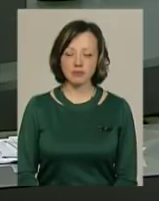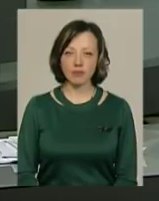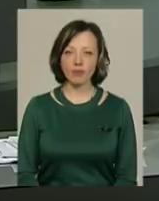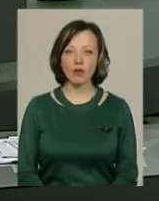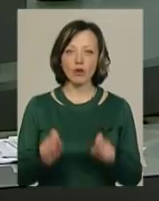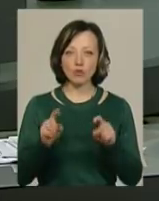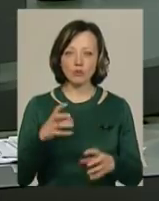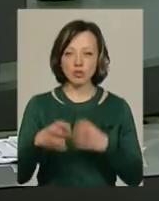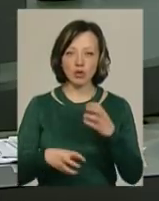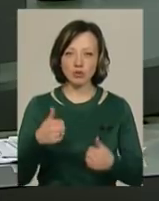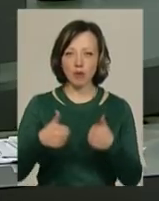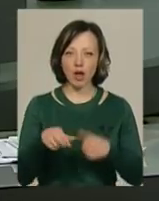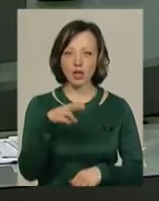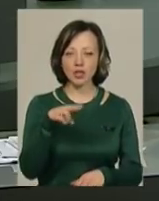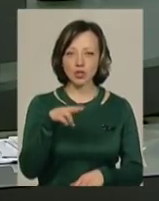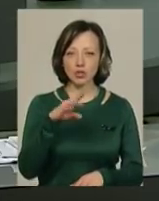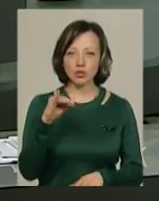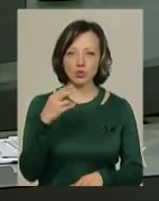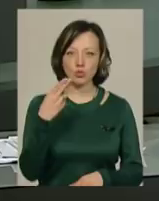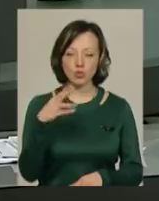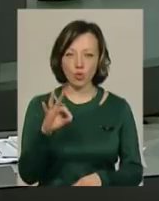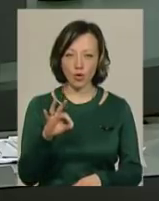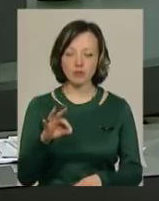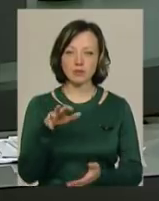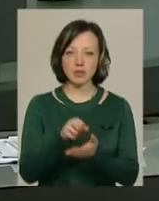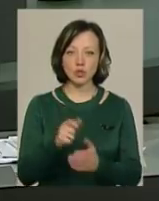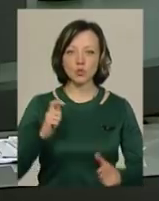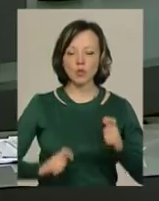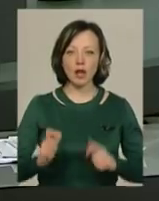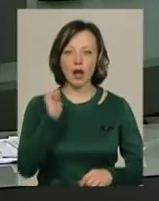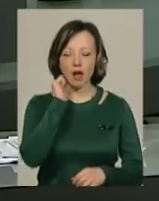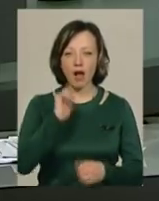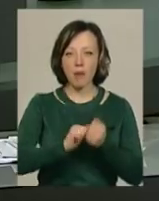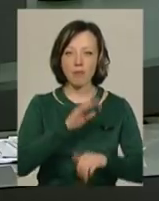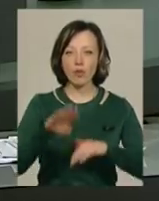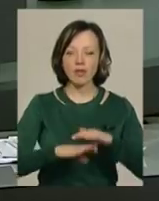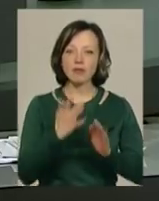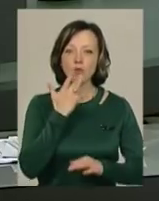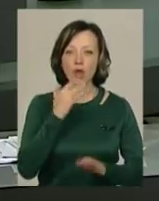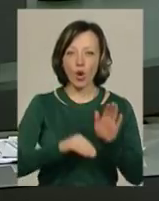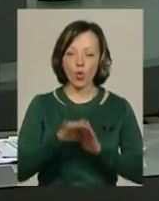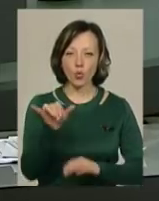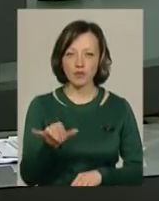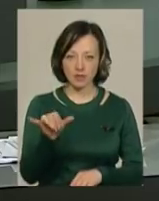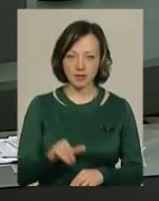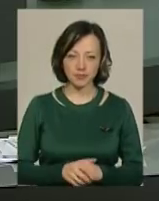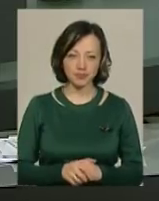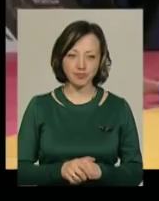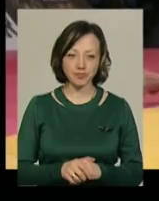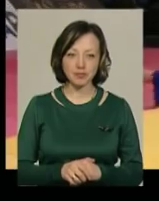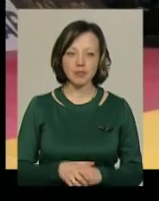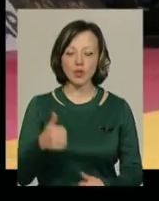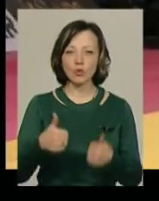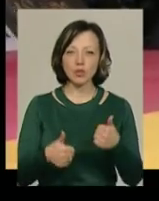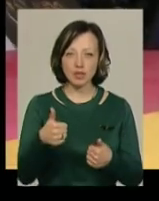Золото міжнародних змагань з дзюдо виборола студентка Кам'янець-Подільського національного університету імені Огієнка Дар'я Білодід.